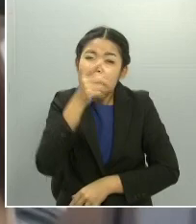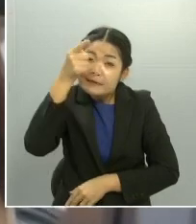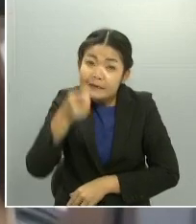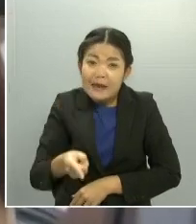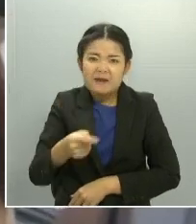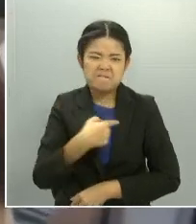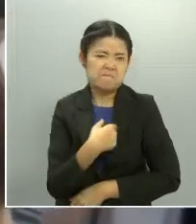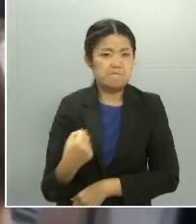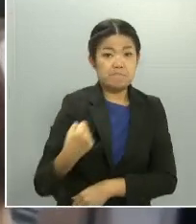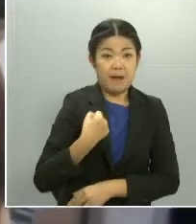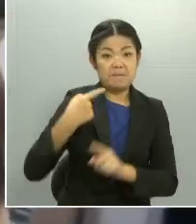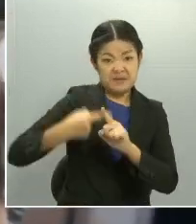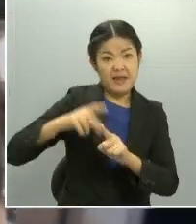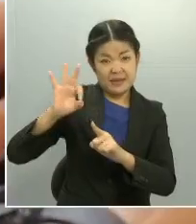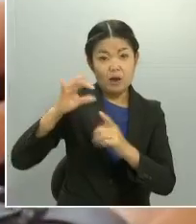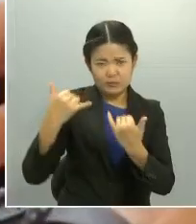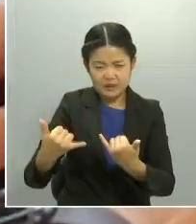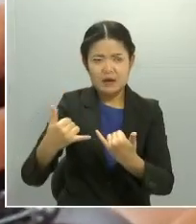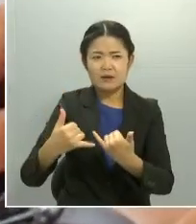กันยายนนี้ภายในเดือนหน้าเนี่ยจะได้ยืนยันความบริสุทธิ์ใจ